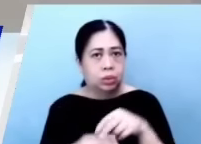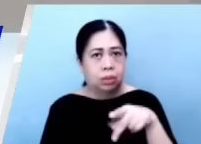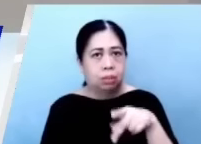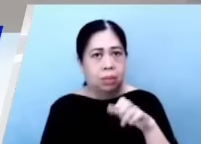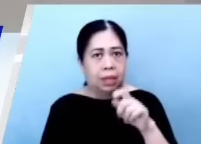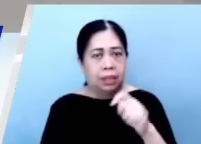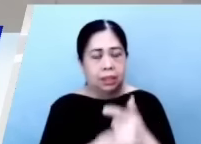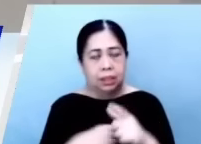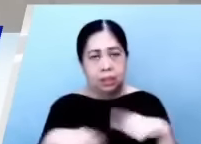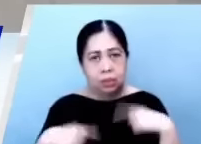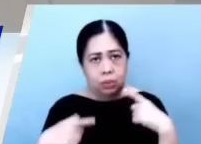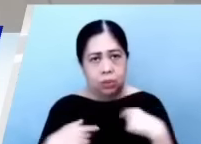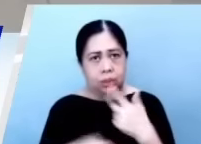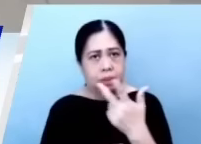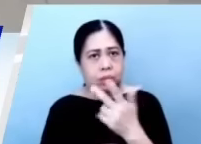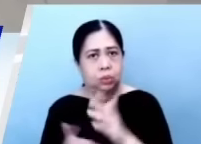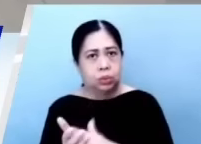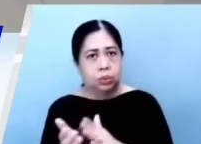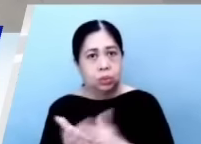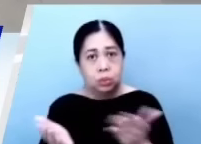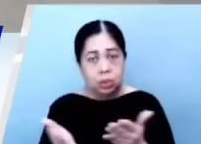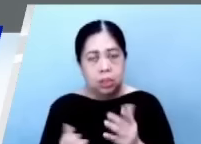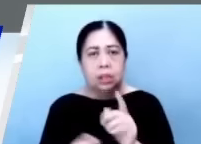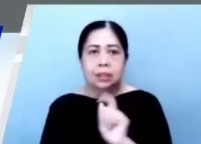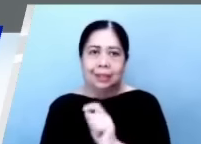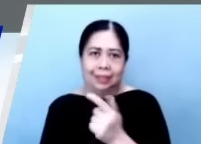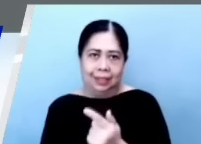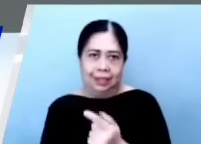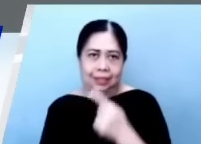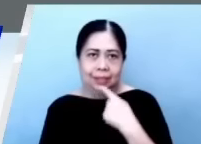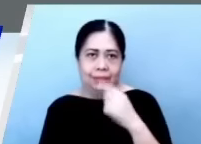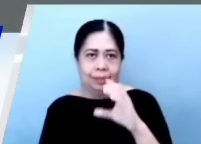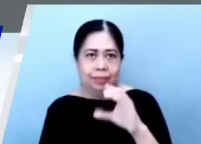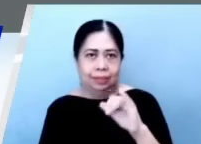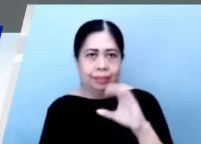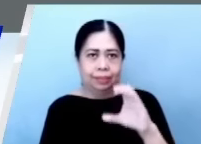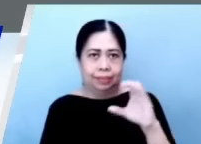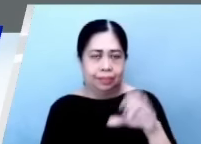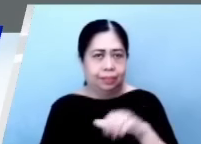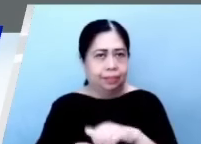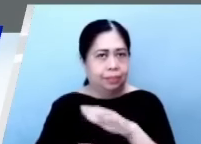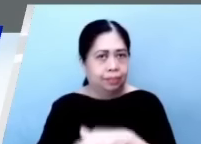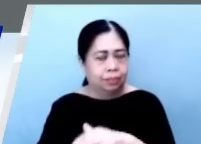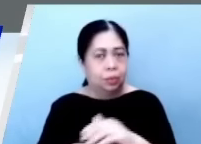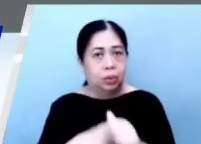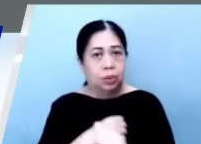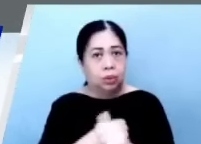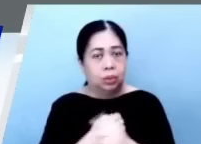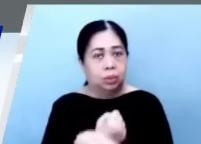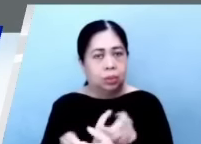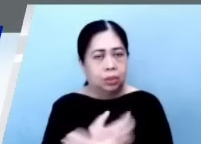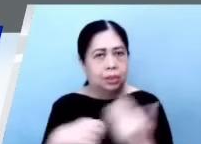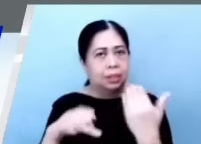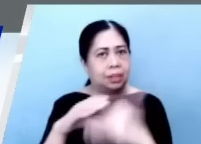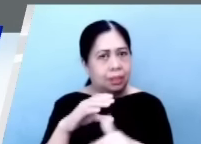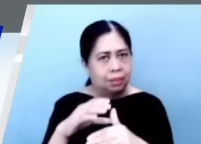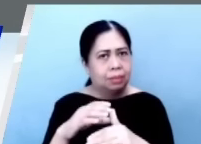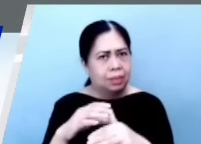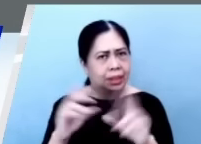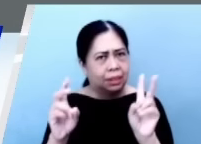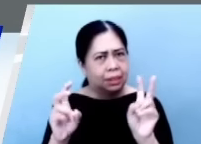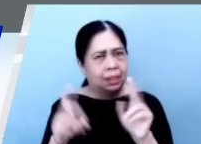3 paaralan sa Taguig. Ayon sa CICC, ipinadala ang mga bomb threat gamit ang email ng isang